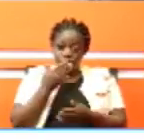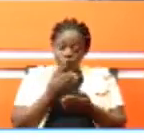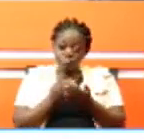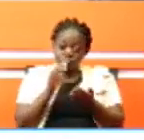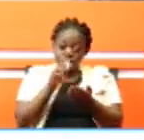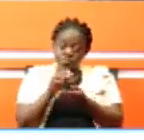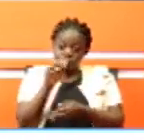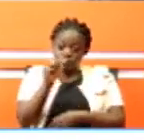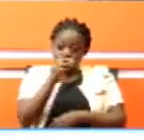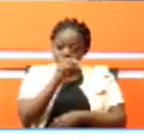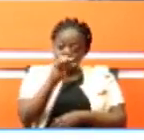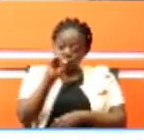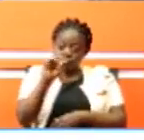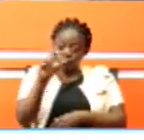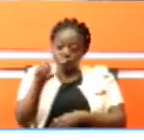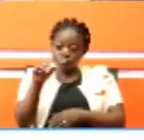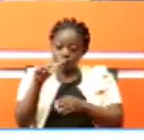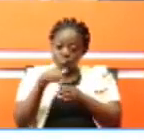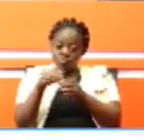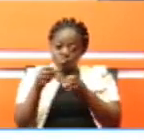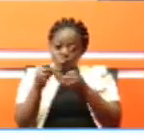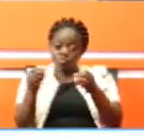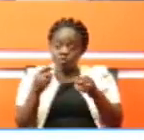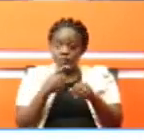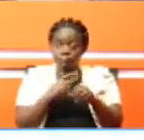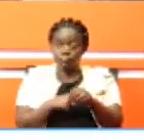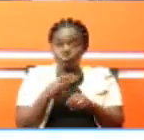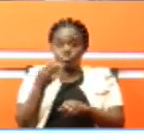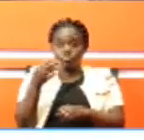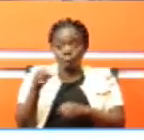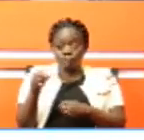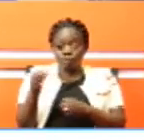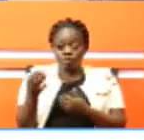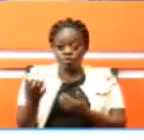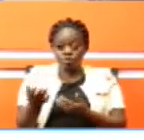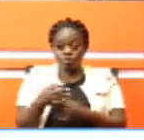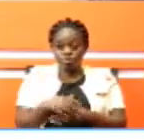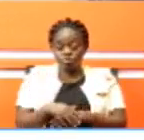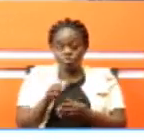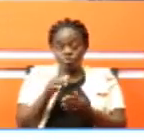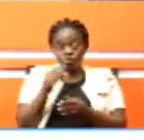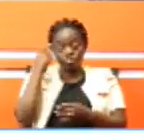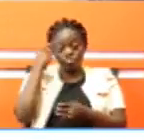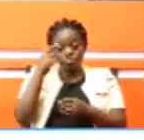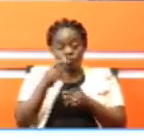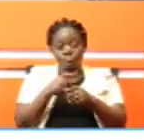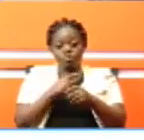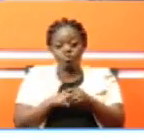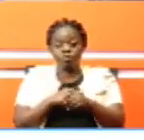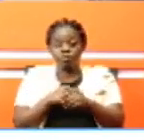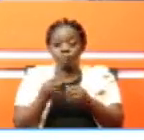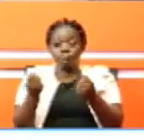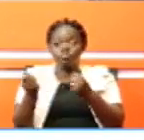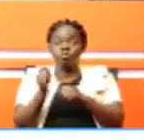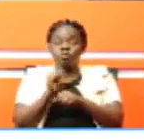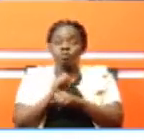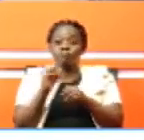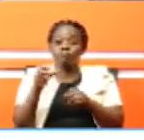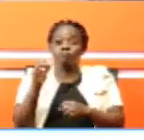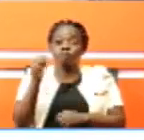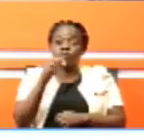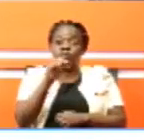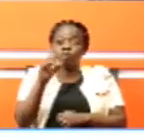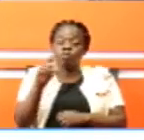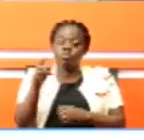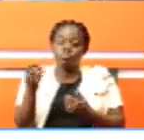nga mwali kyovula emirundi egisinga battery singa ogikuuma ebbanga eddene ng'emmotoka tekola asidi oyo